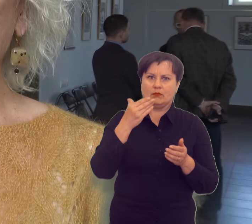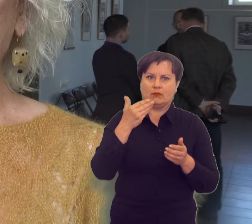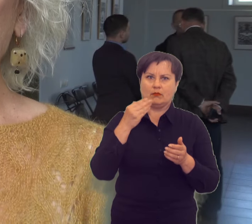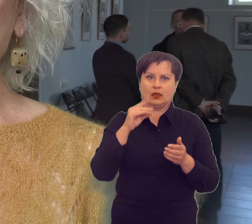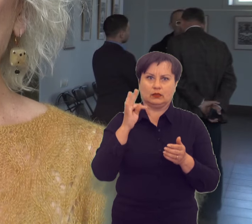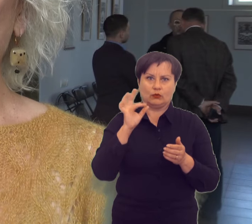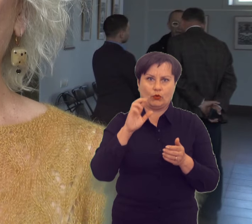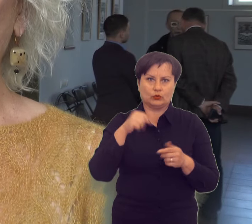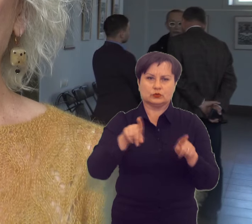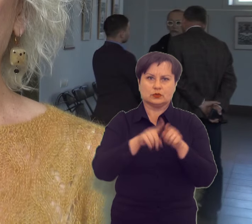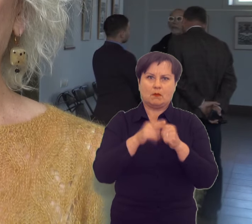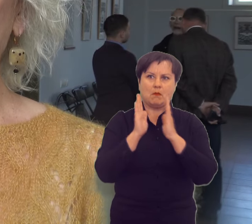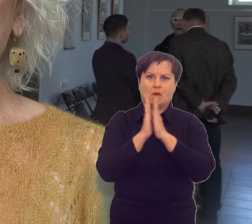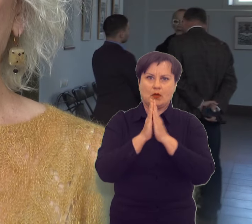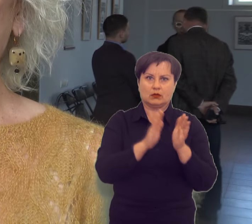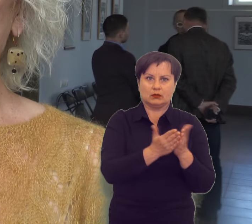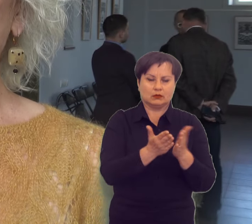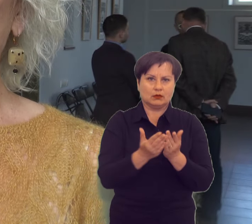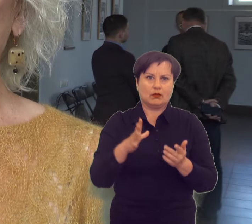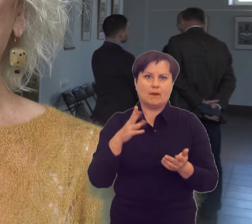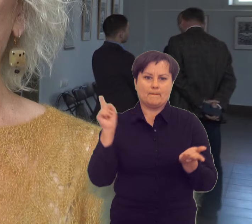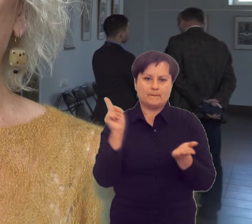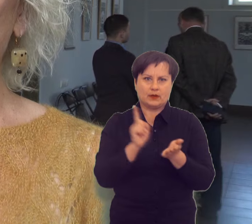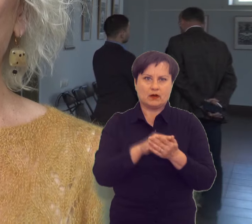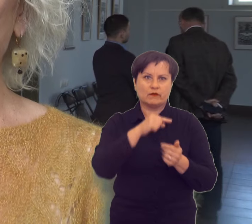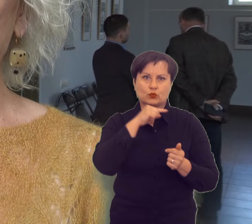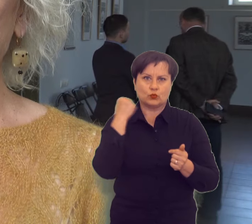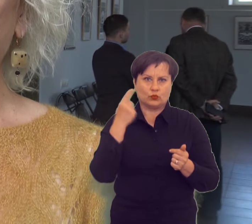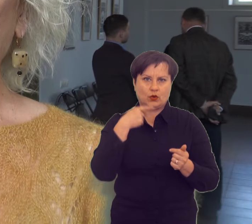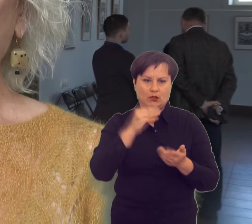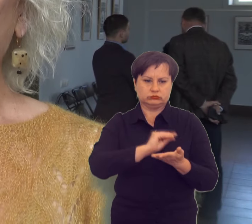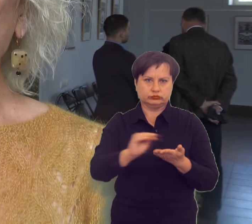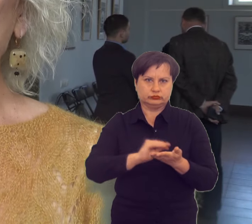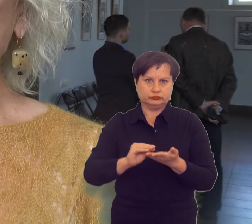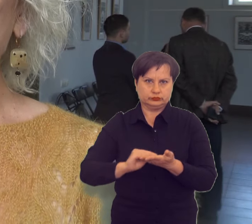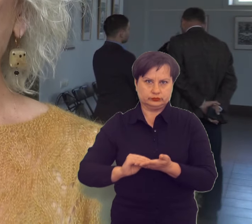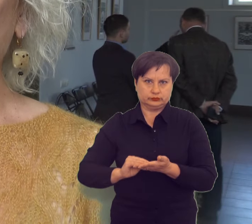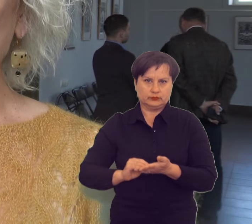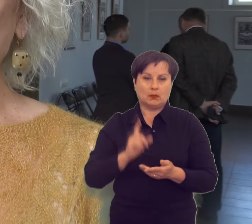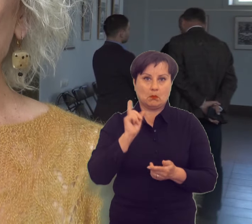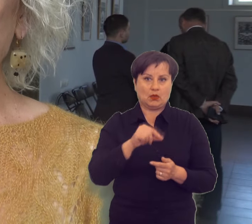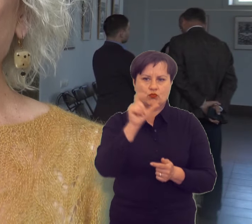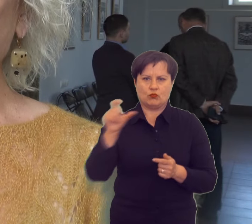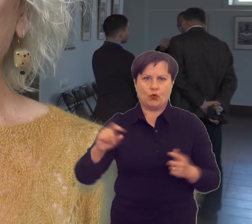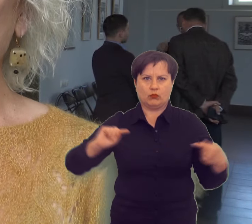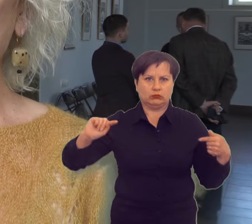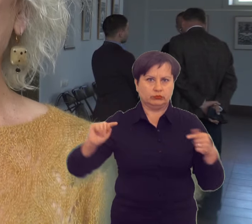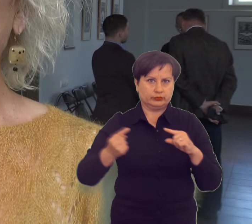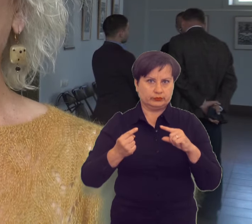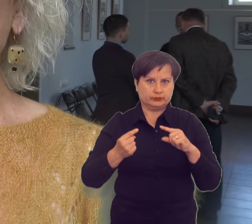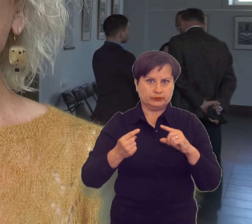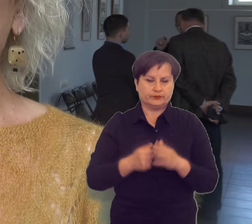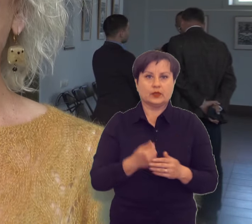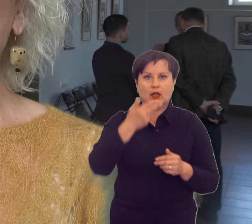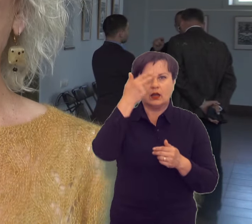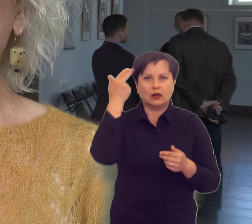ir maldaknygės turėjo būti rašomas rusiškomis rašmenimis. Bet žmonės priešinosi,